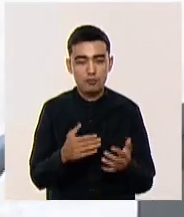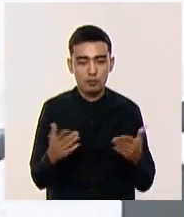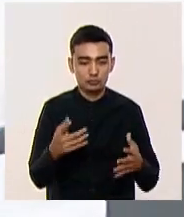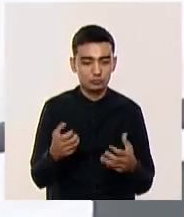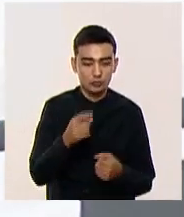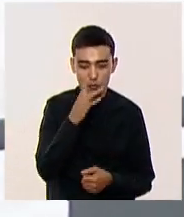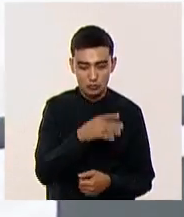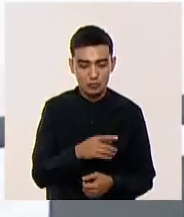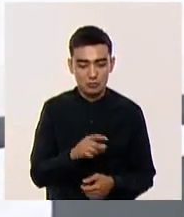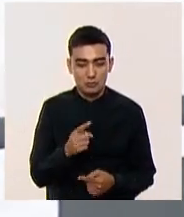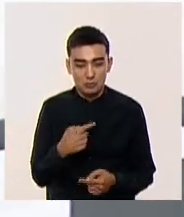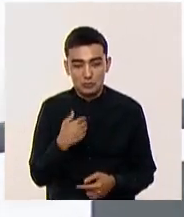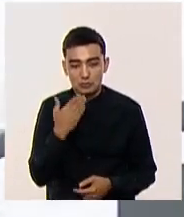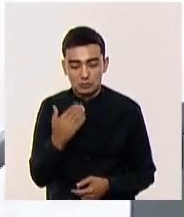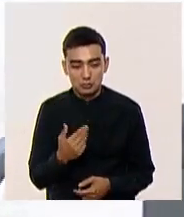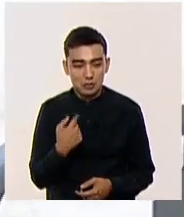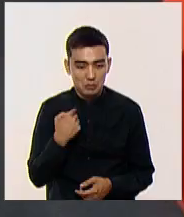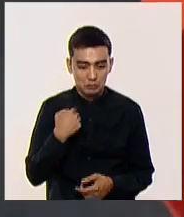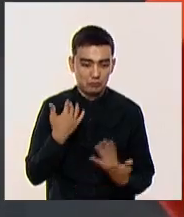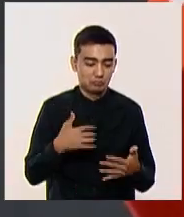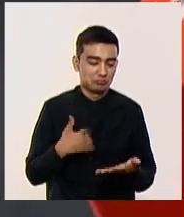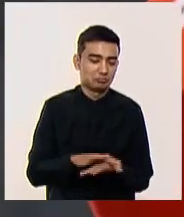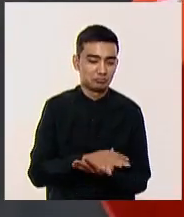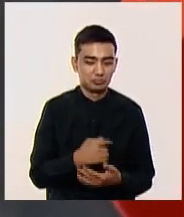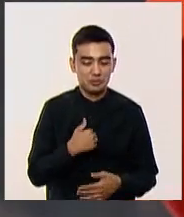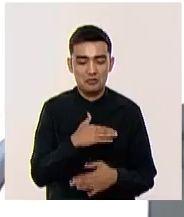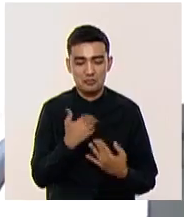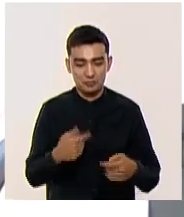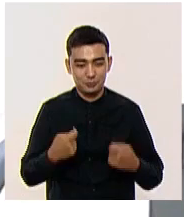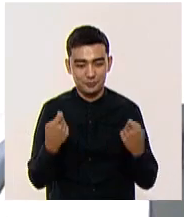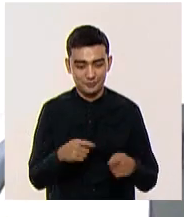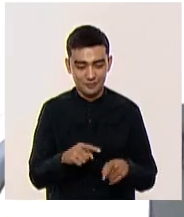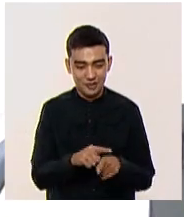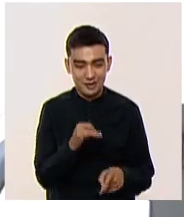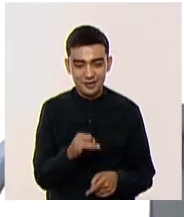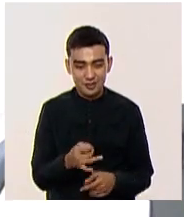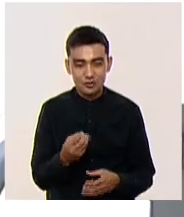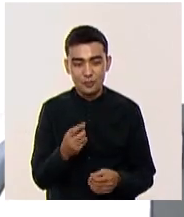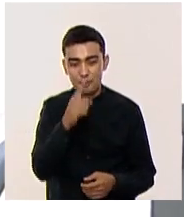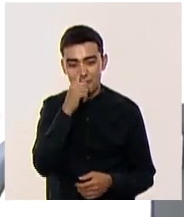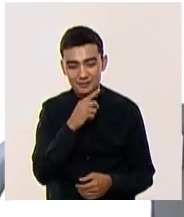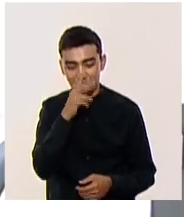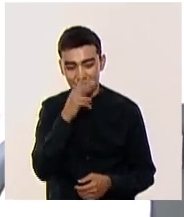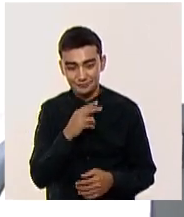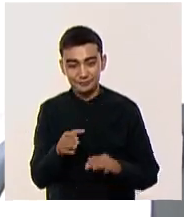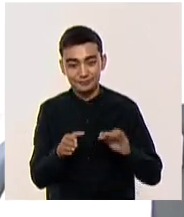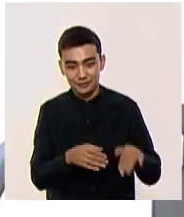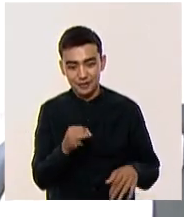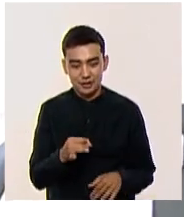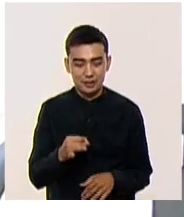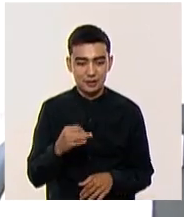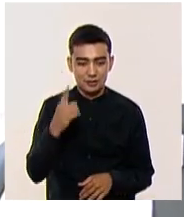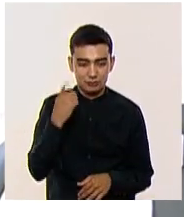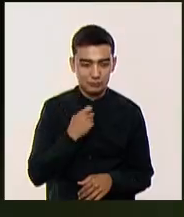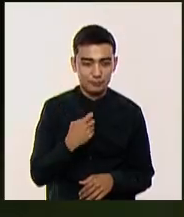чего? Ну человек мне просто говорит, я передумал. И потом, соответственно, где-то проходя еще месяца два, то есть мне приходит письмо счастья,